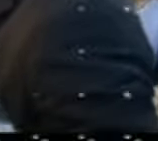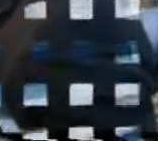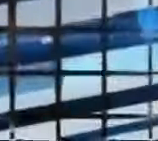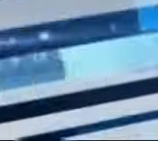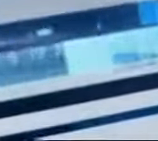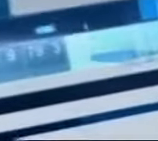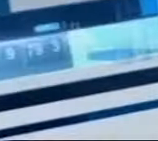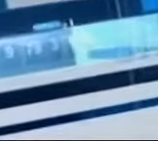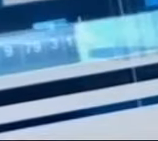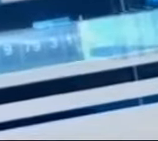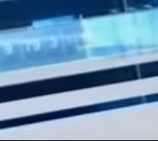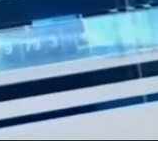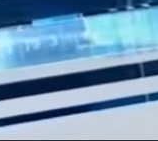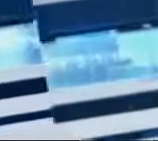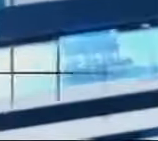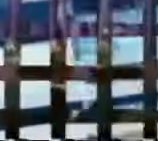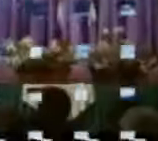қосылмақ.